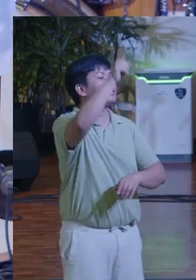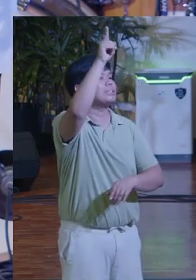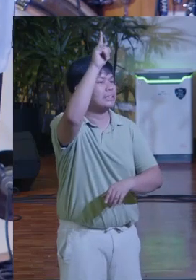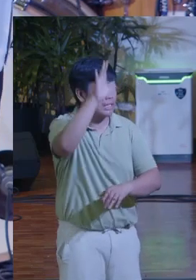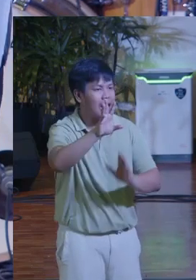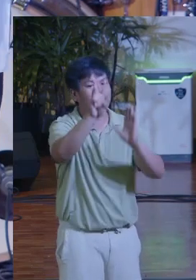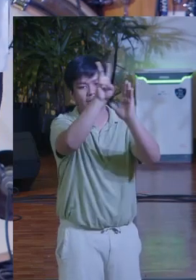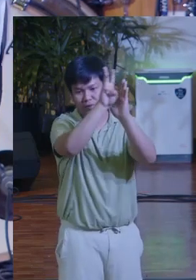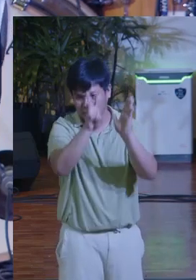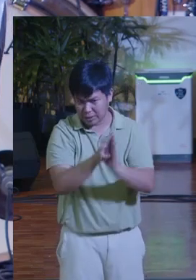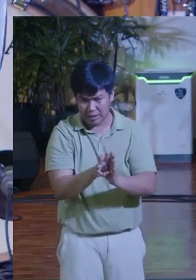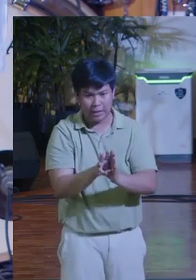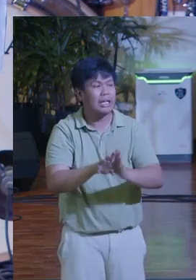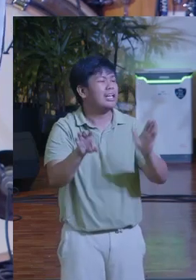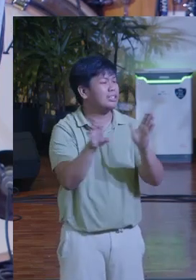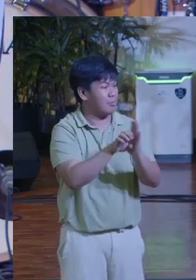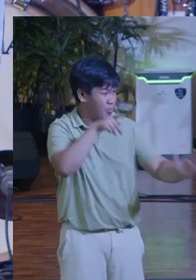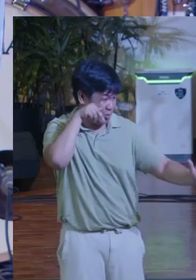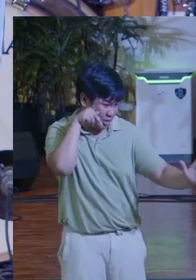katulad ng pagpatay,